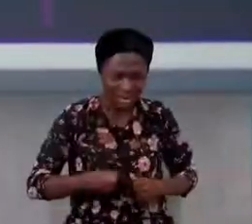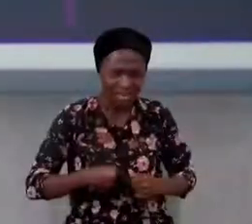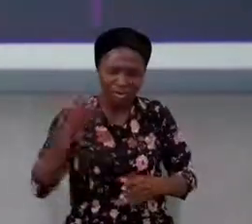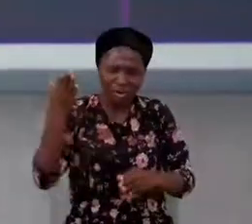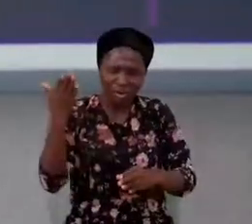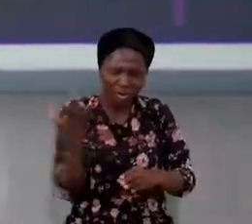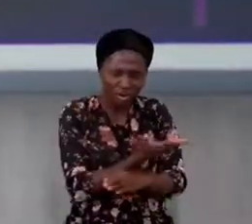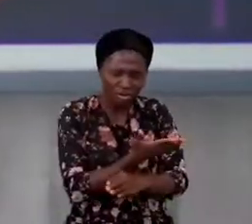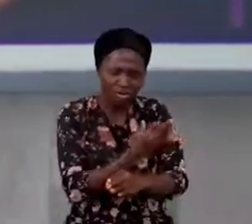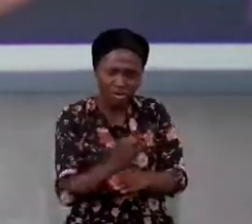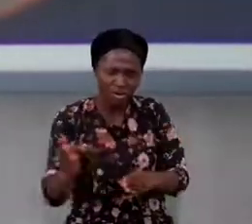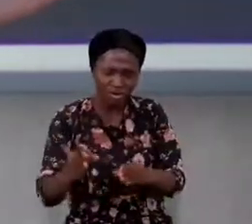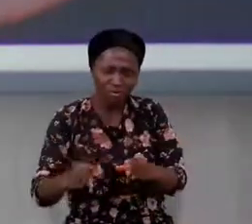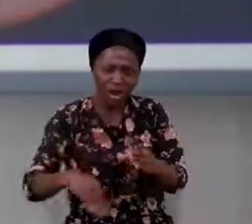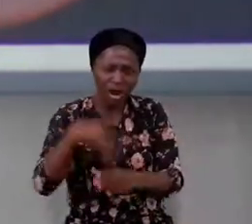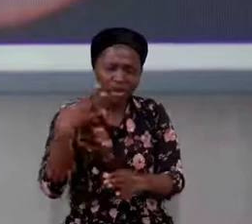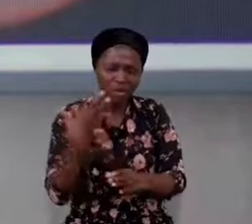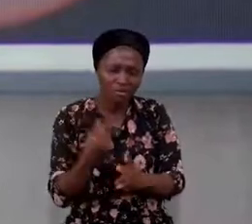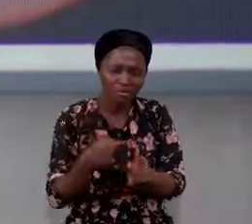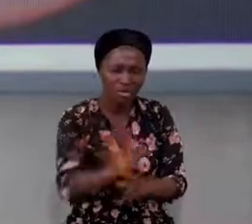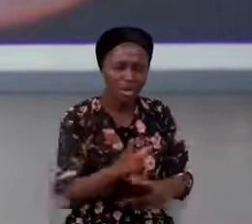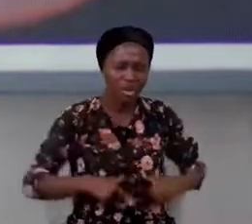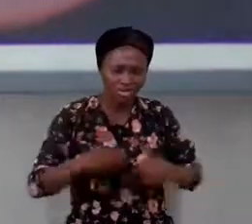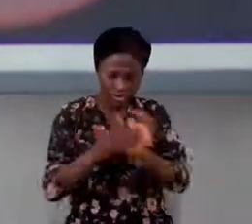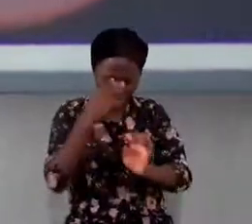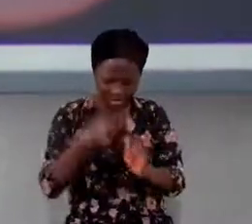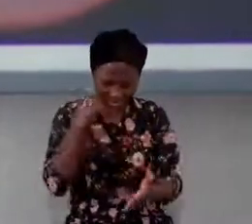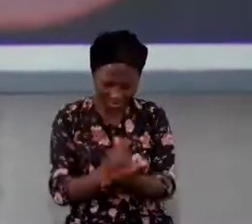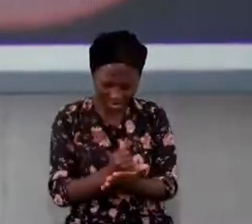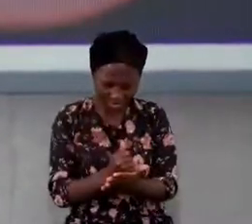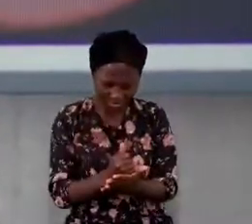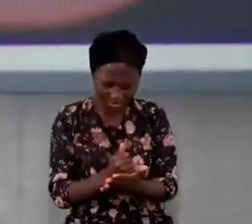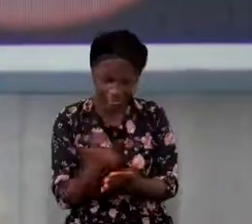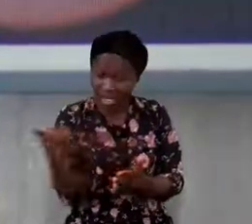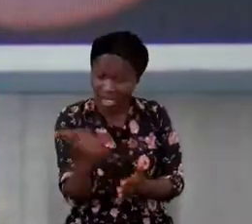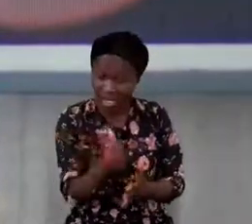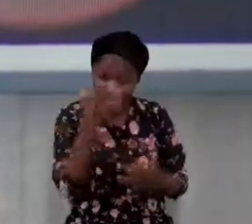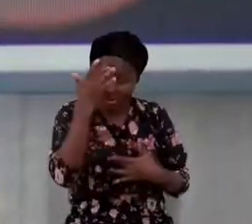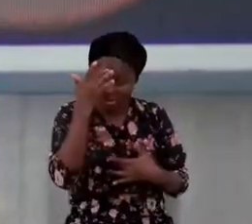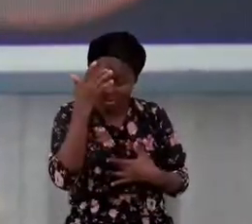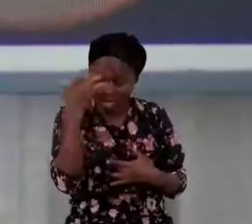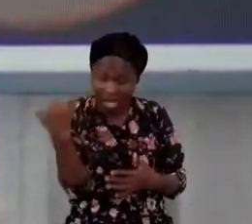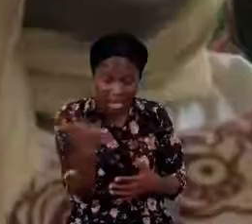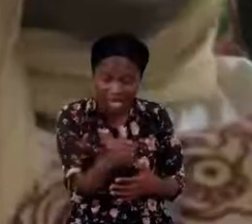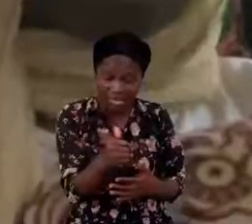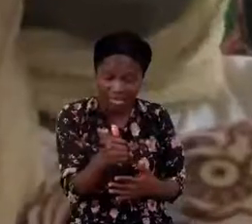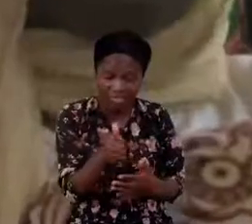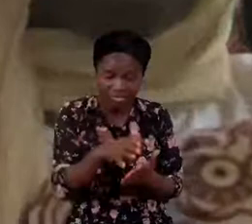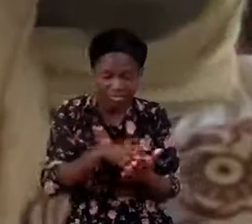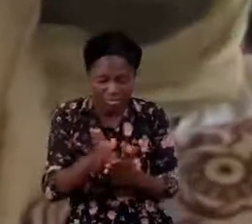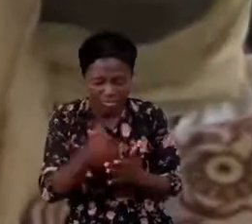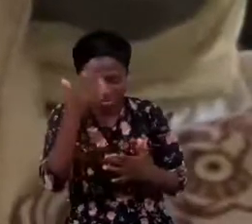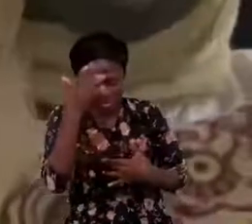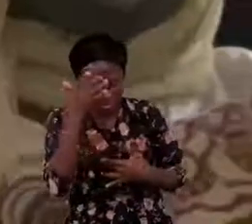Toute maladie, toute infirmité, guéris-les, délivre-les. Une nouvelle